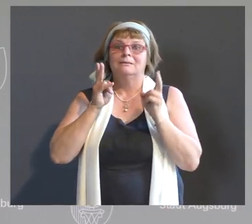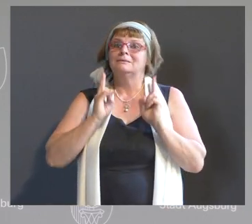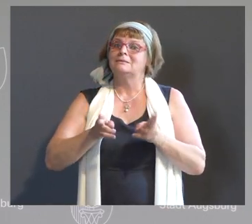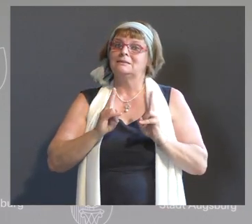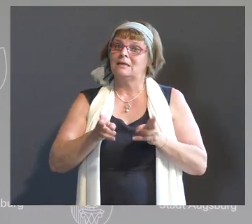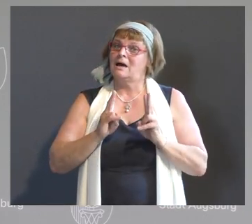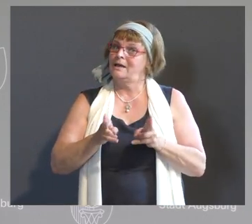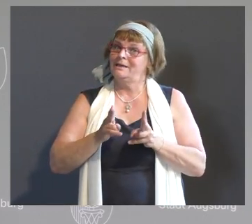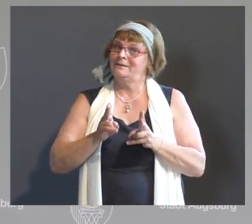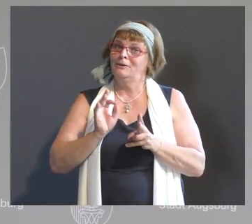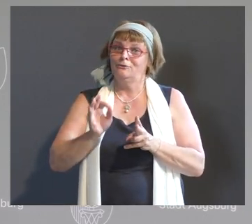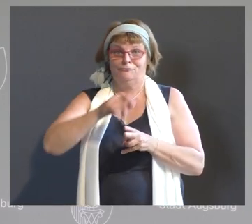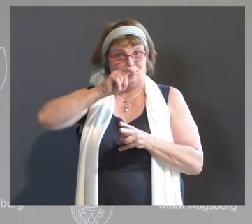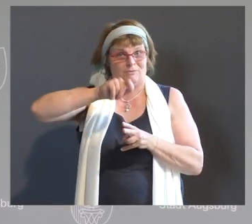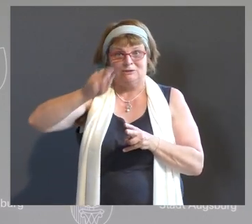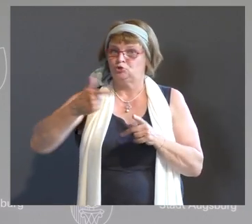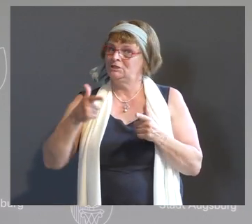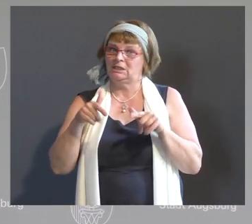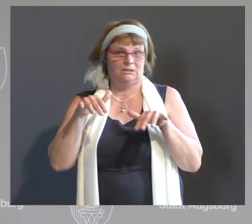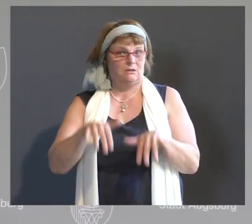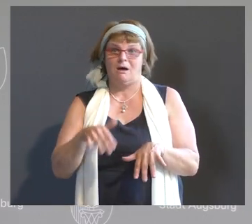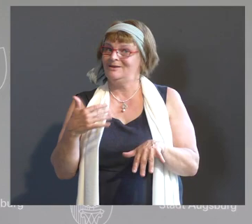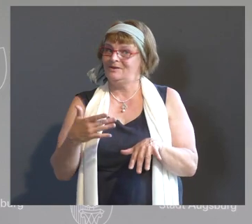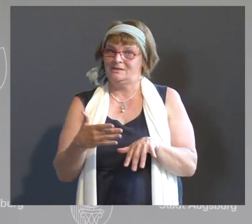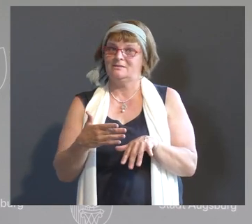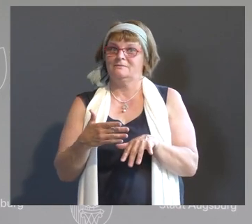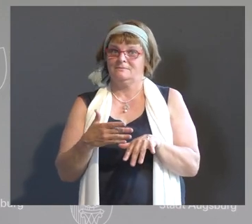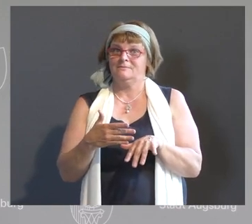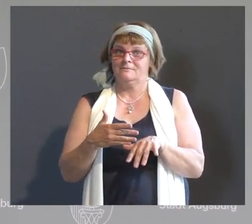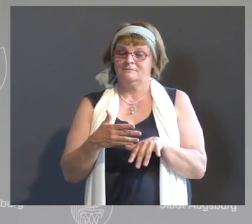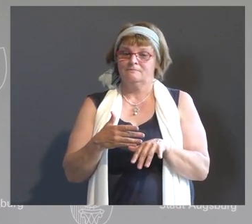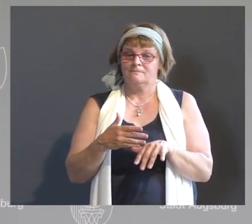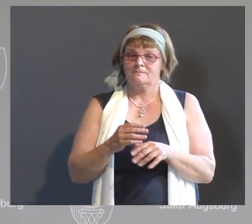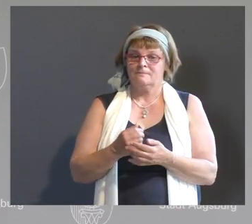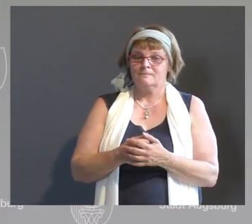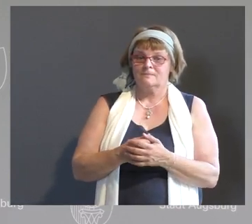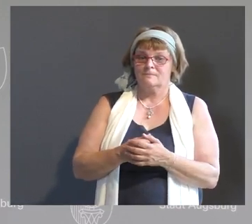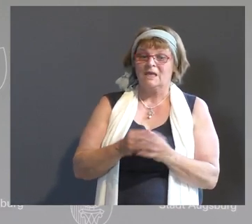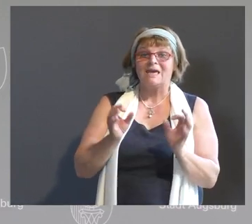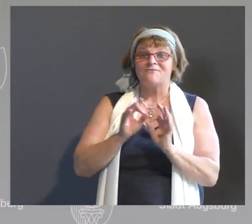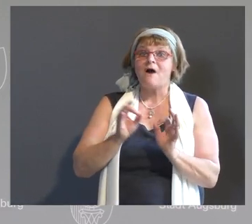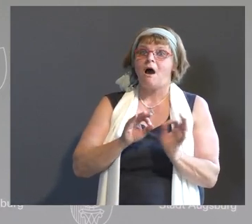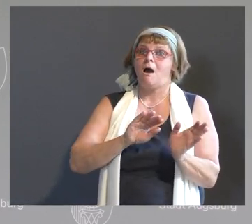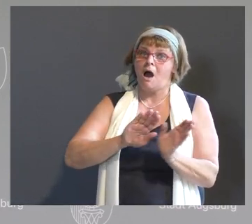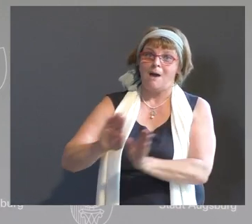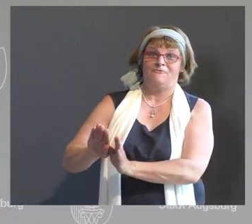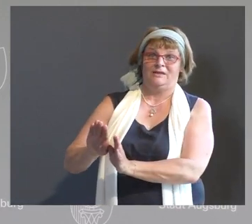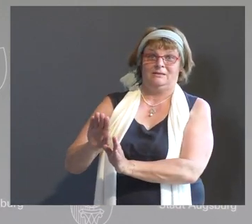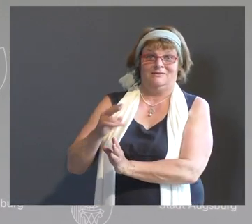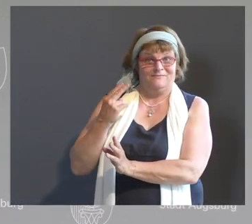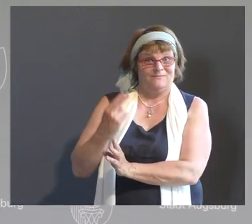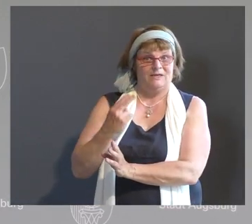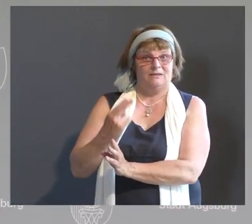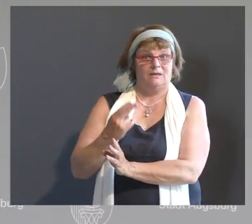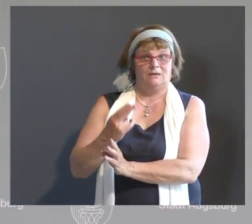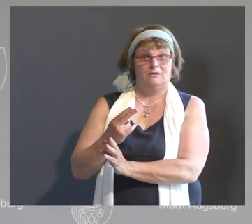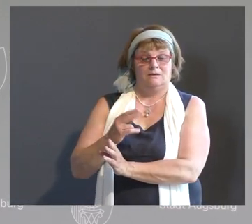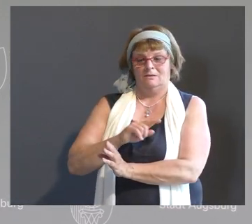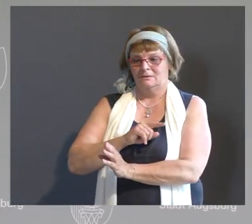gewährleisten müssen und Gefahren letztlich dann abzuwenden. Die Lage war dann letztlich gegen 4